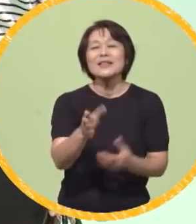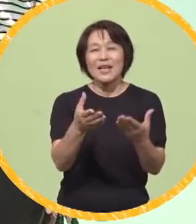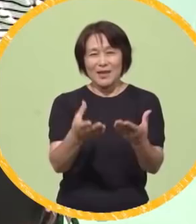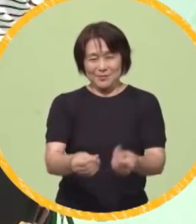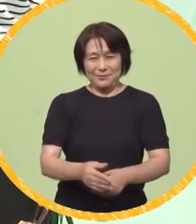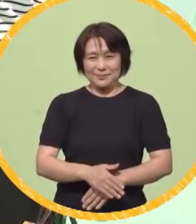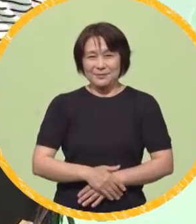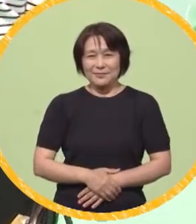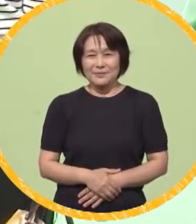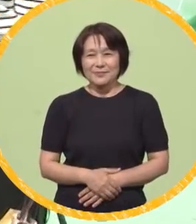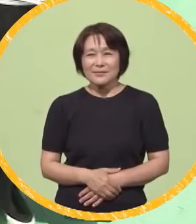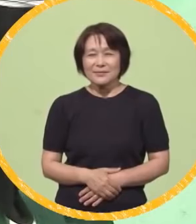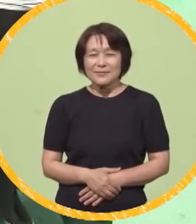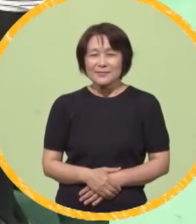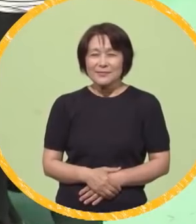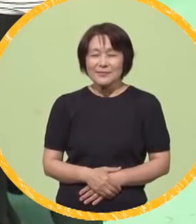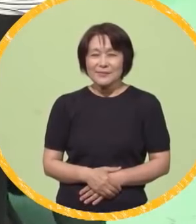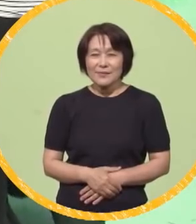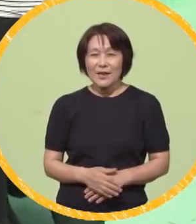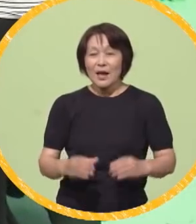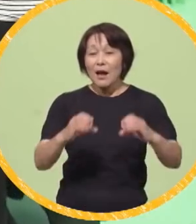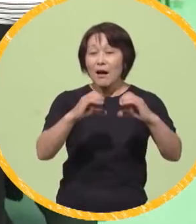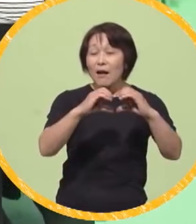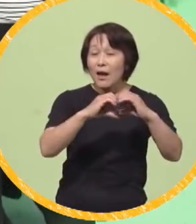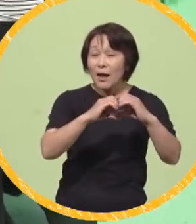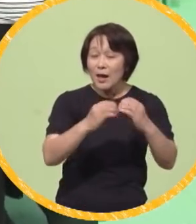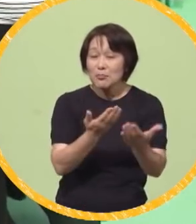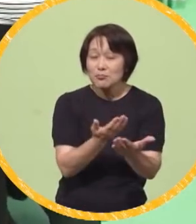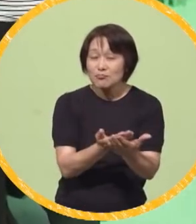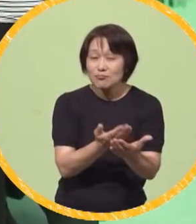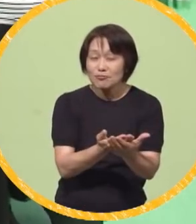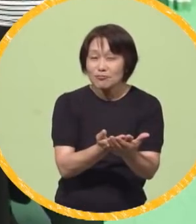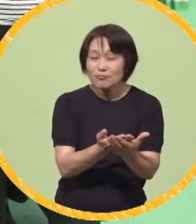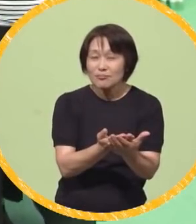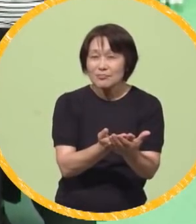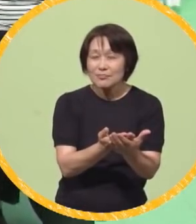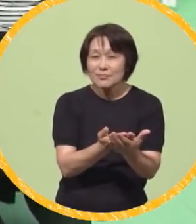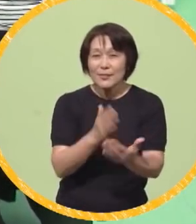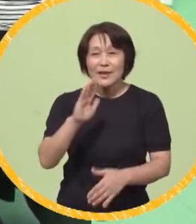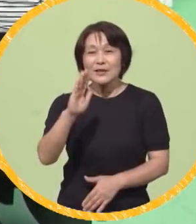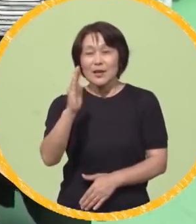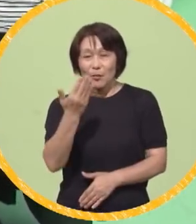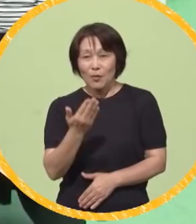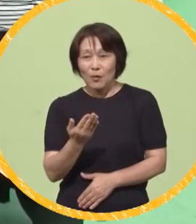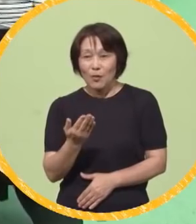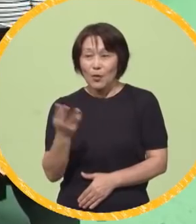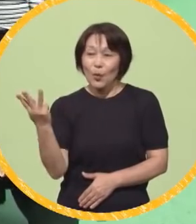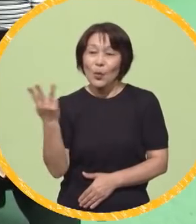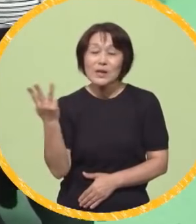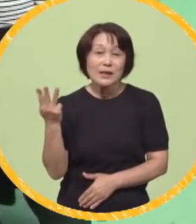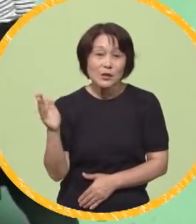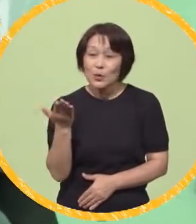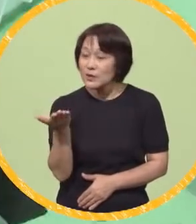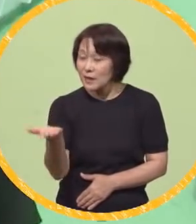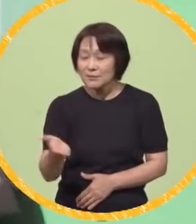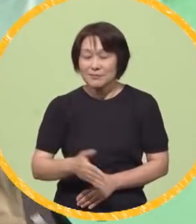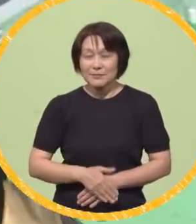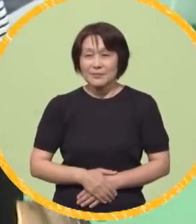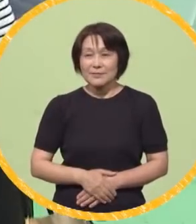そうなんですね。恋愛系の絵をどうしても求めがちですけども、はいはい、ちなみにそちらの方は、